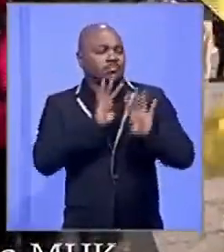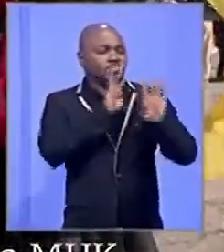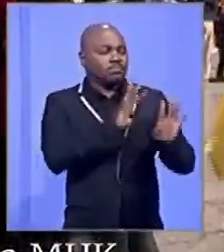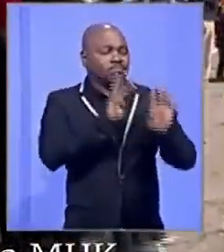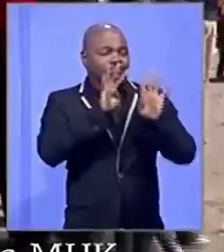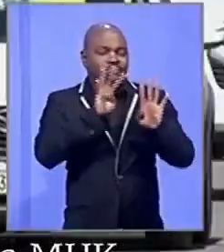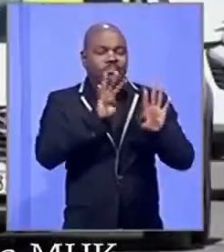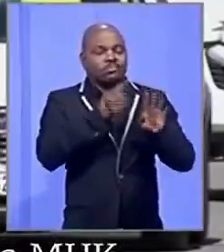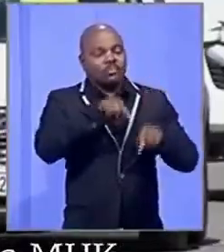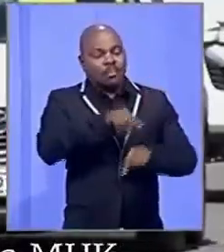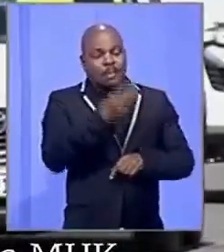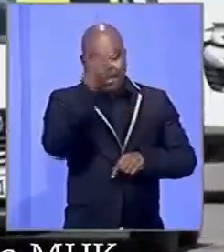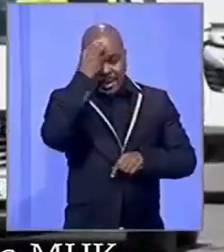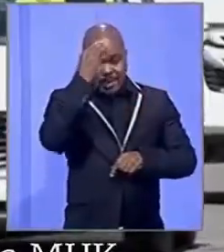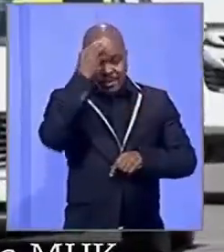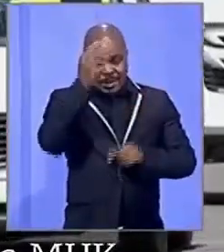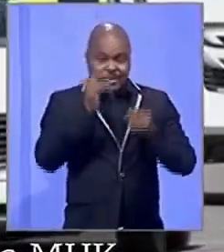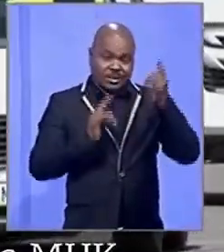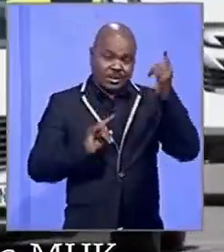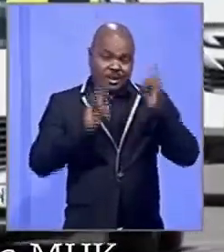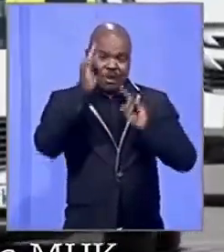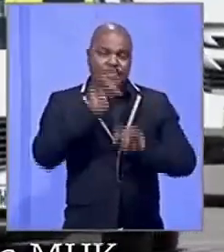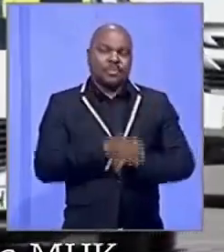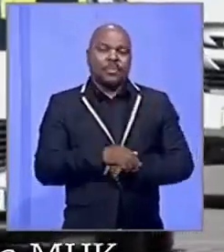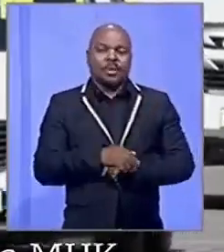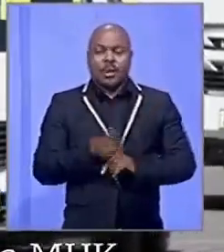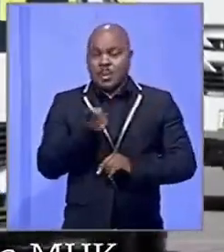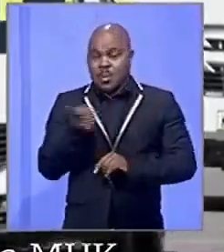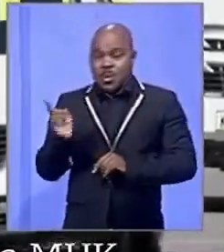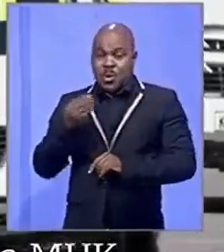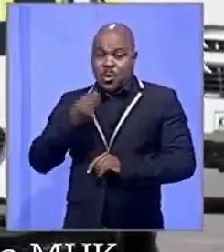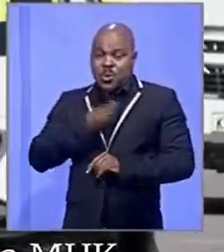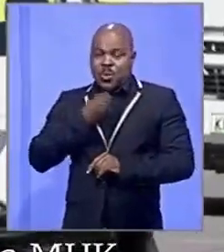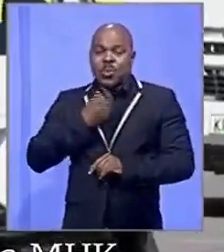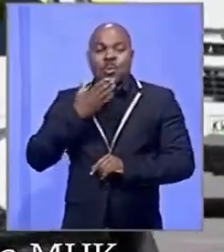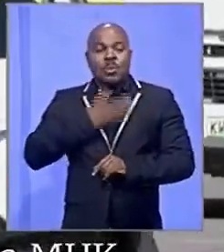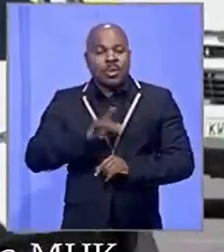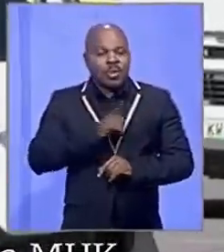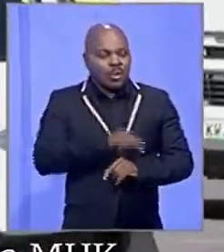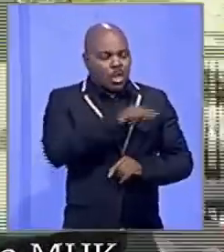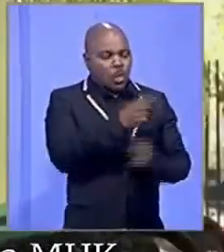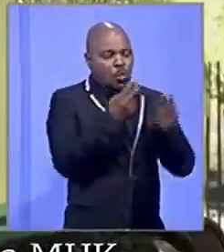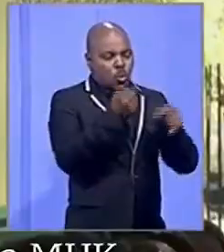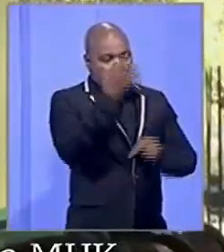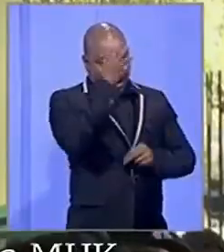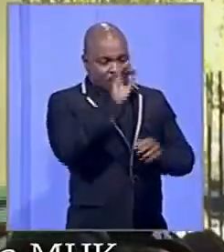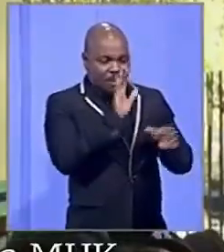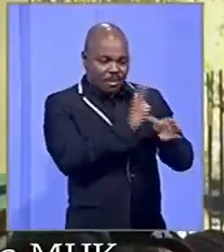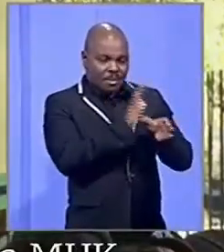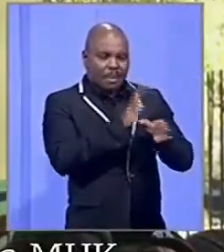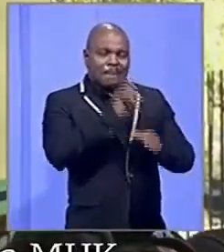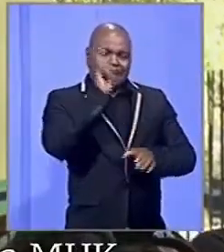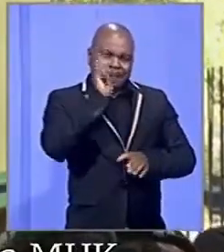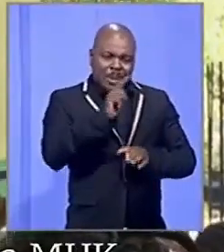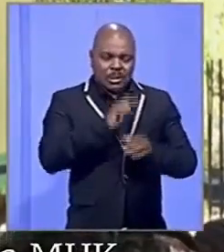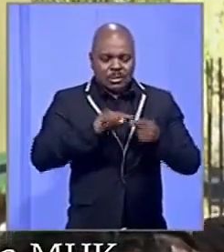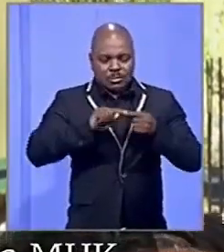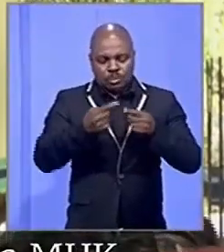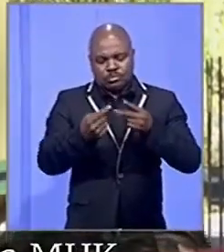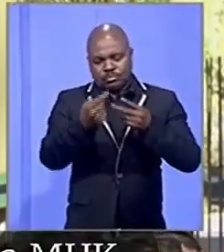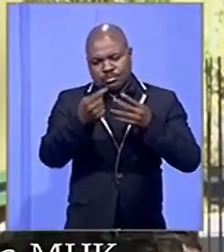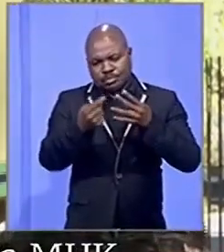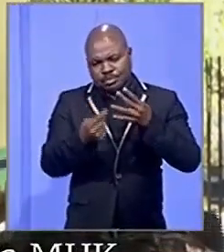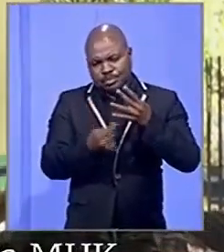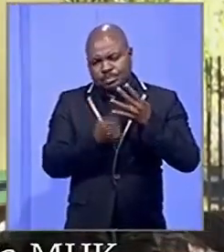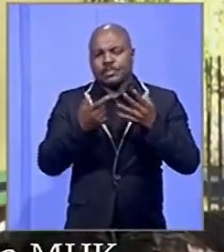ralala mebila e le mmalwa mo Mahikeng. Basha bano ba batla gore tsamaiso ya puso e ntšhwa e samagane le dintlha di le mmalwa tseo